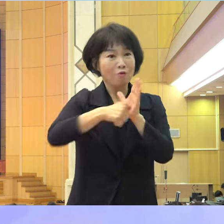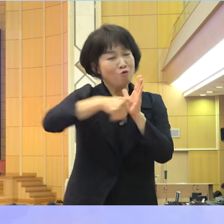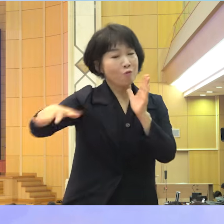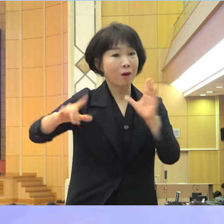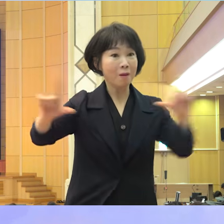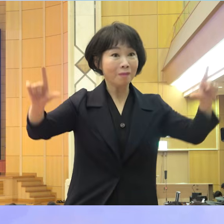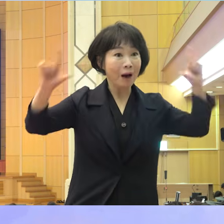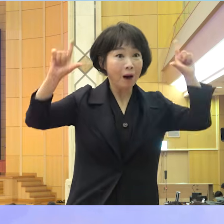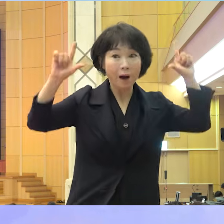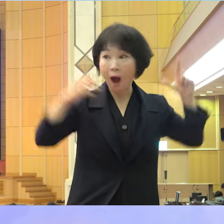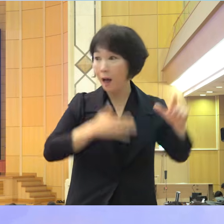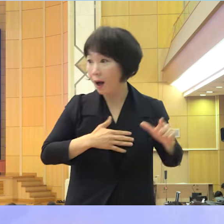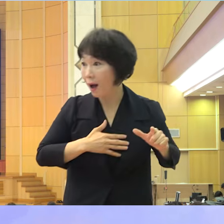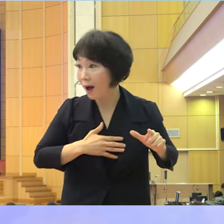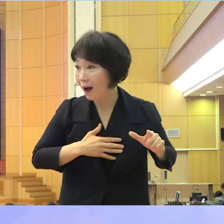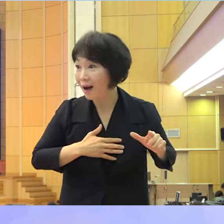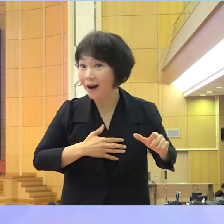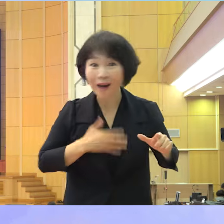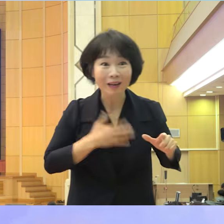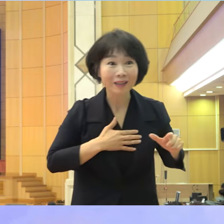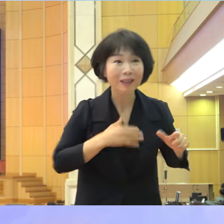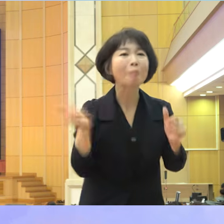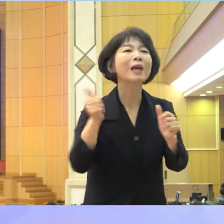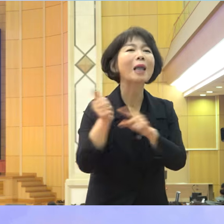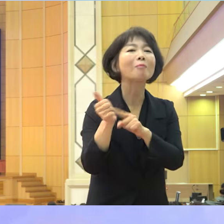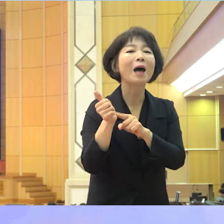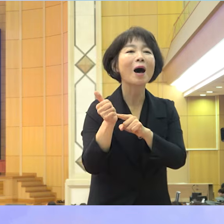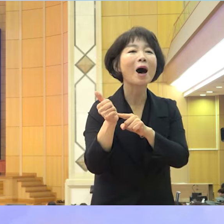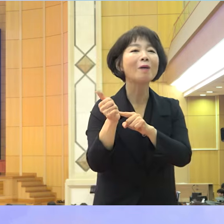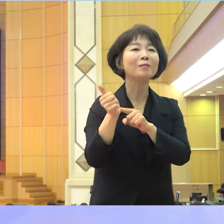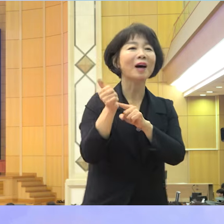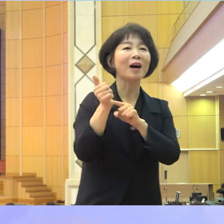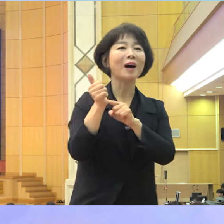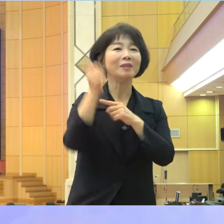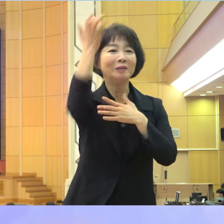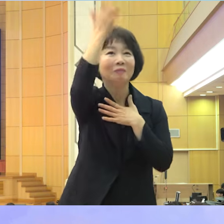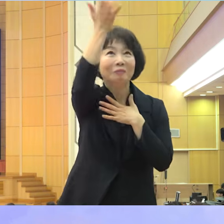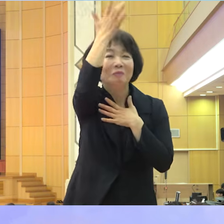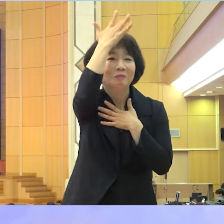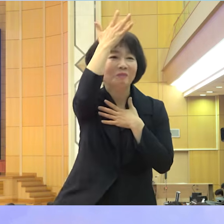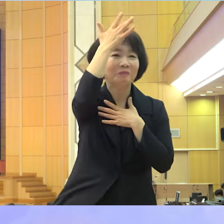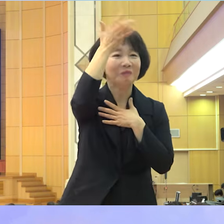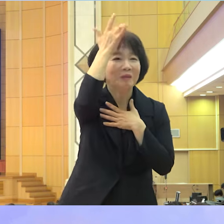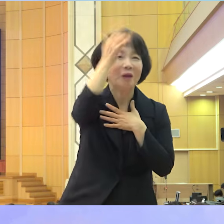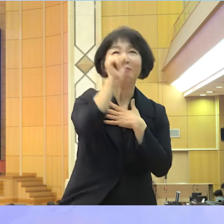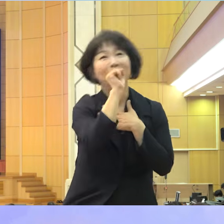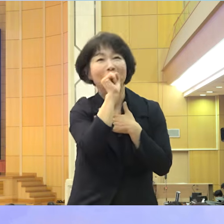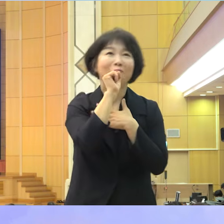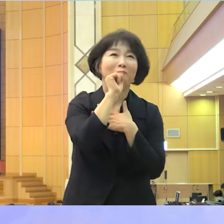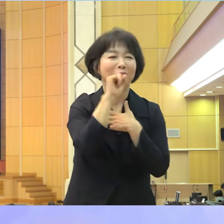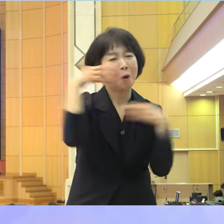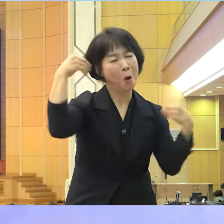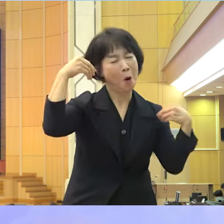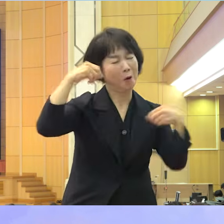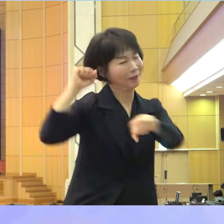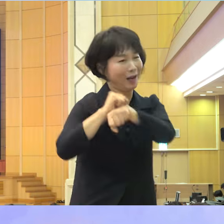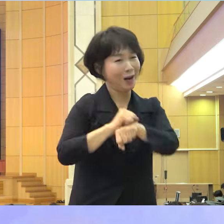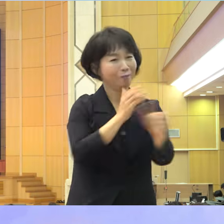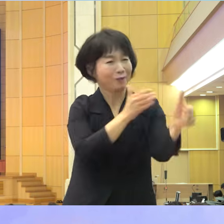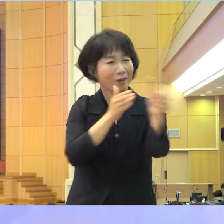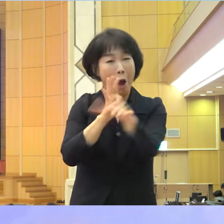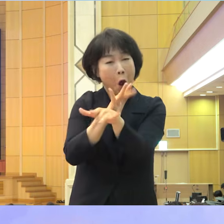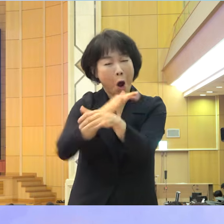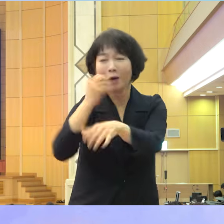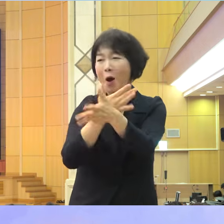배우요 MC인데 부탁해요 이런 사람. 근데 이분이 20대